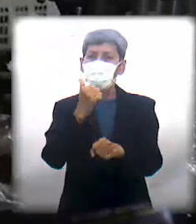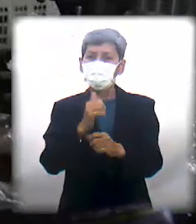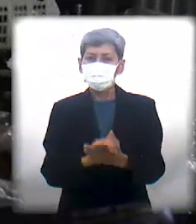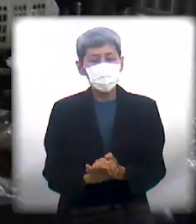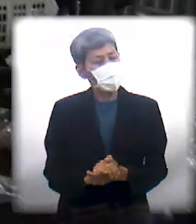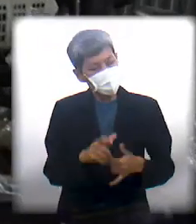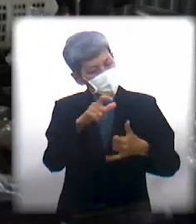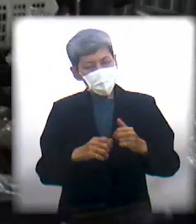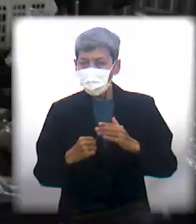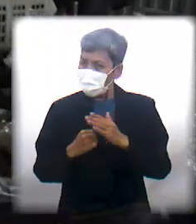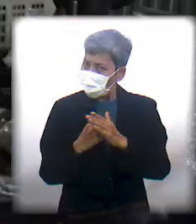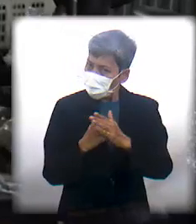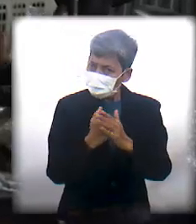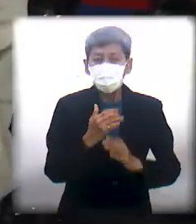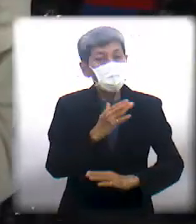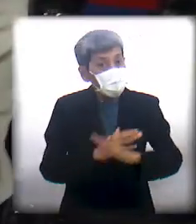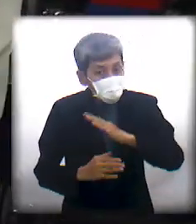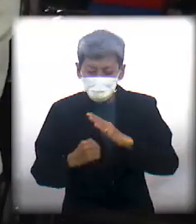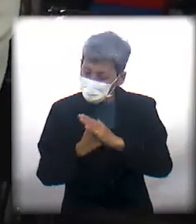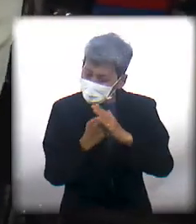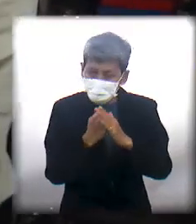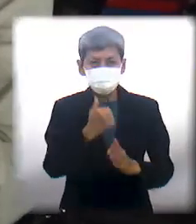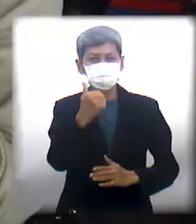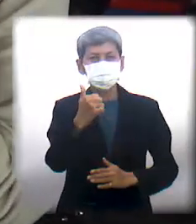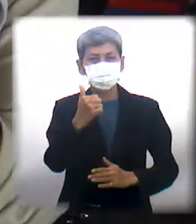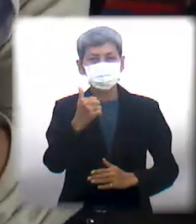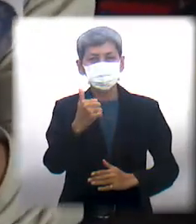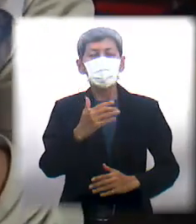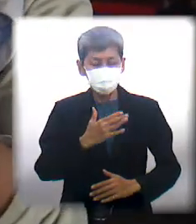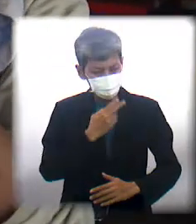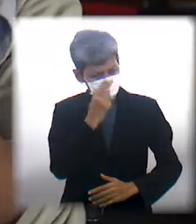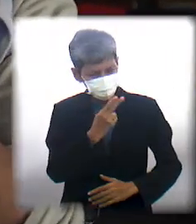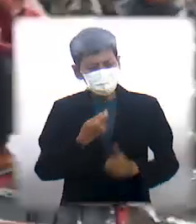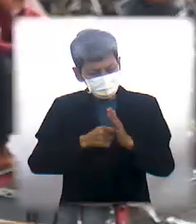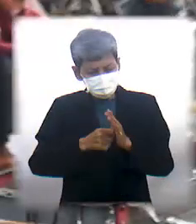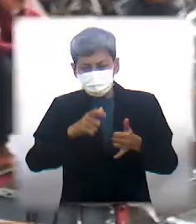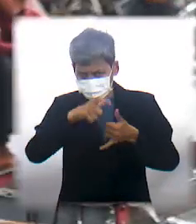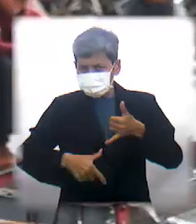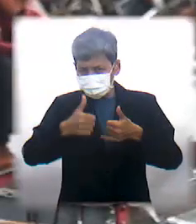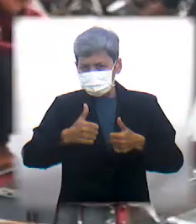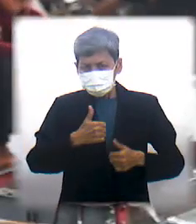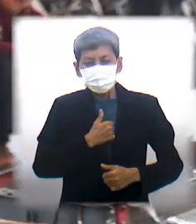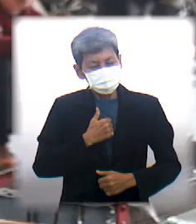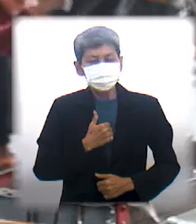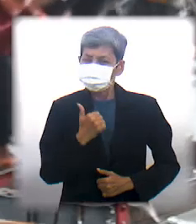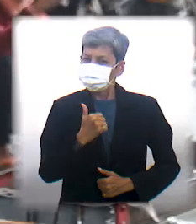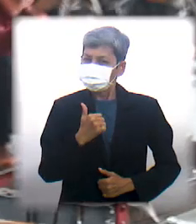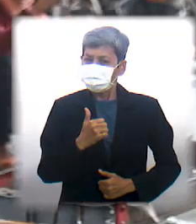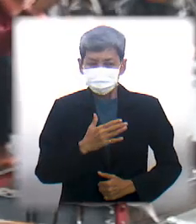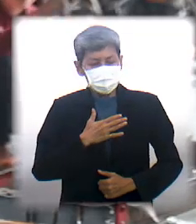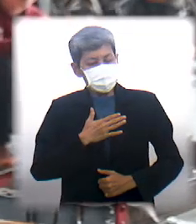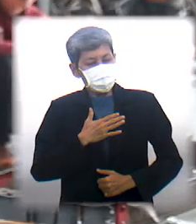สู้ดีเขาเป็นพิการด้วยแล้วผมก็ชอบช่างด้วยก็ตกใจครับเข